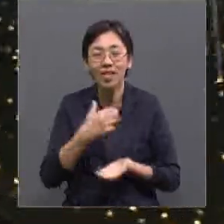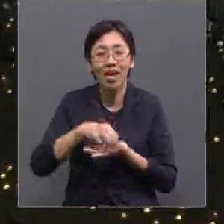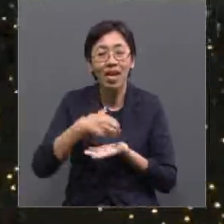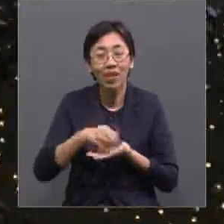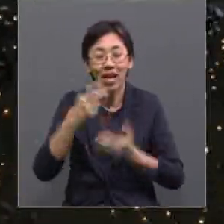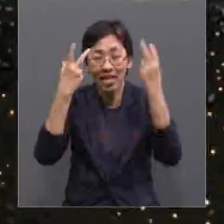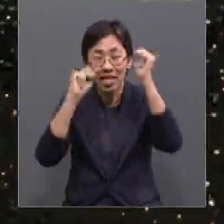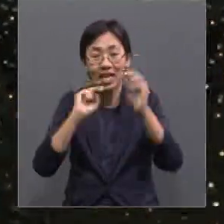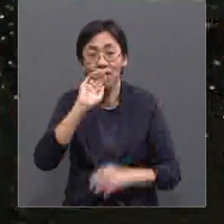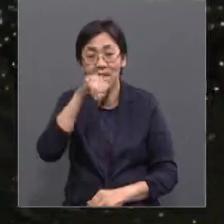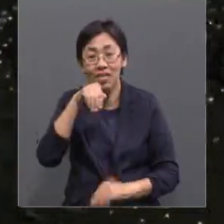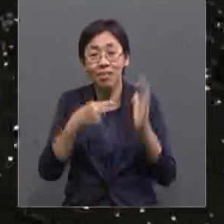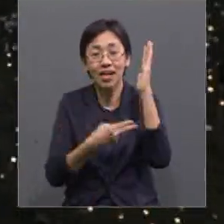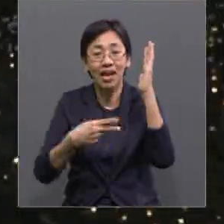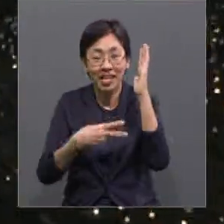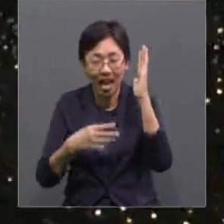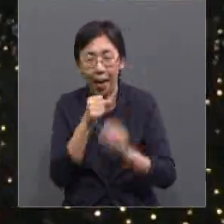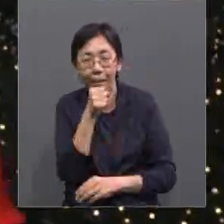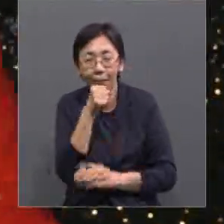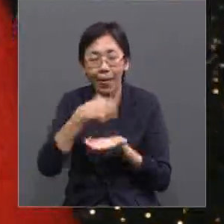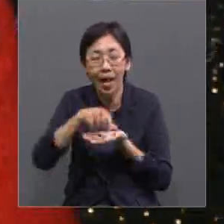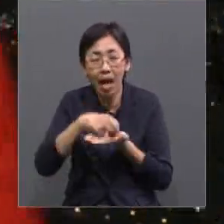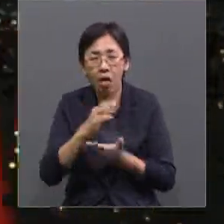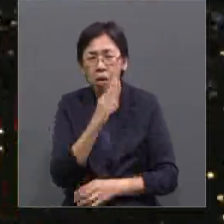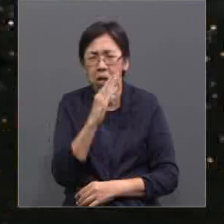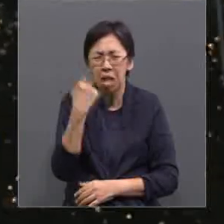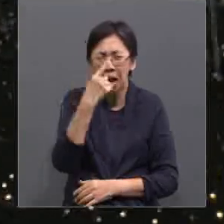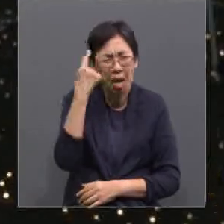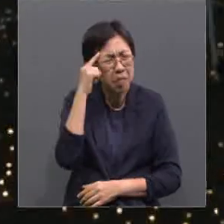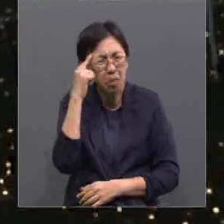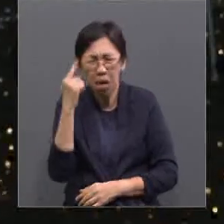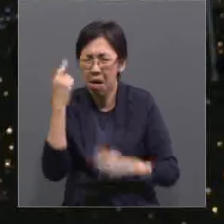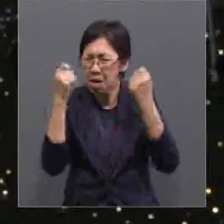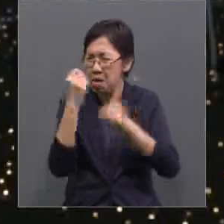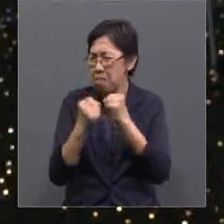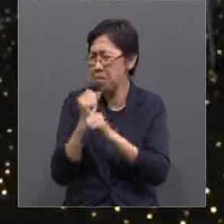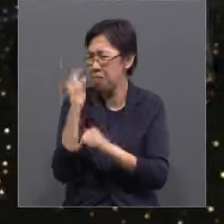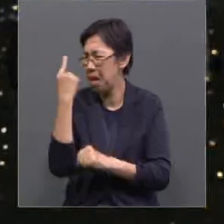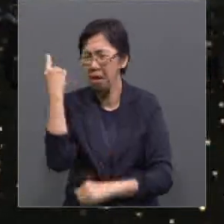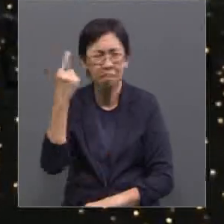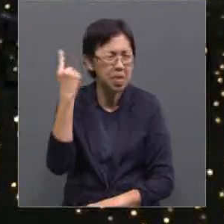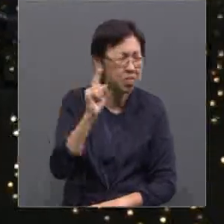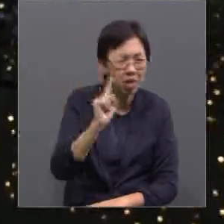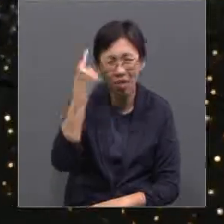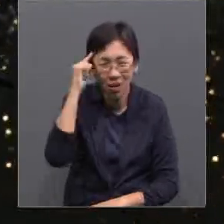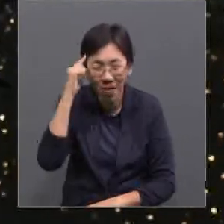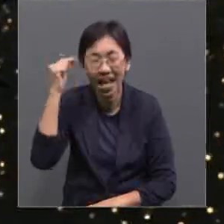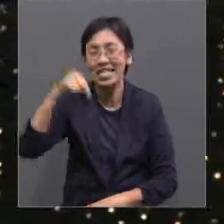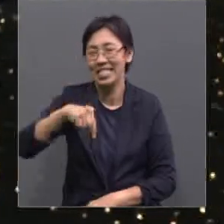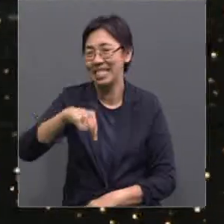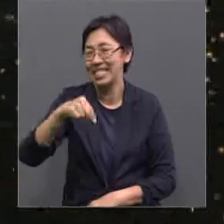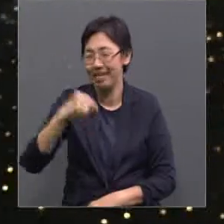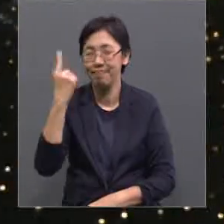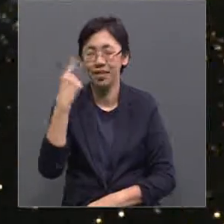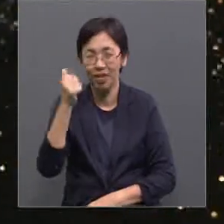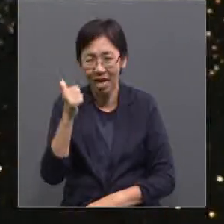ากท่านนายกเองเลยนะคะเพราะฉะนั้นค่ะใครที่ยังไม่รู้ว่าจะไปเขาดาวที่ไหนอย่าลืมนะคะมาเจอกันที่สวนหย่อมสุภสันต์รังสรรค์ช่วงนี้เนี่